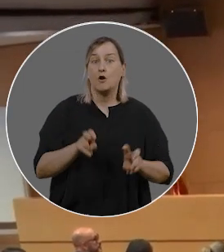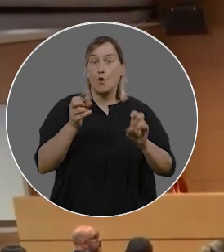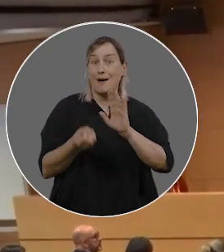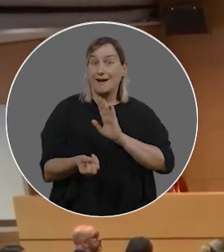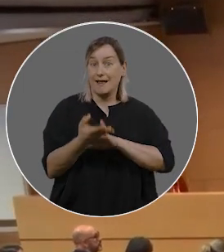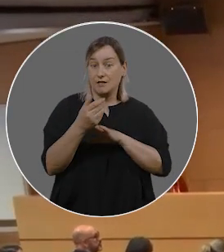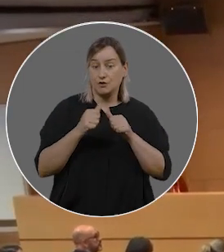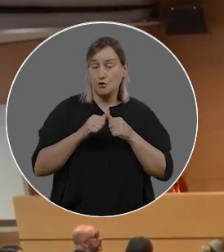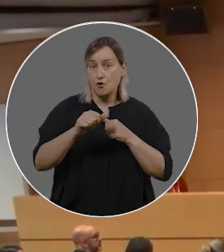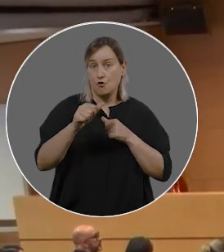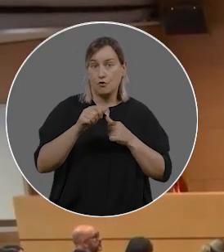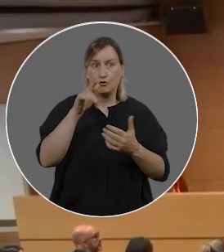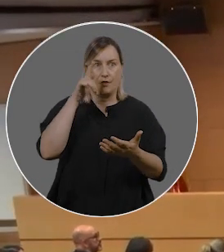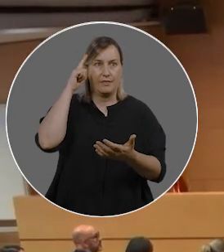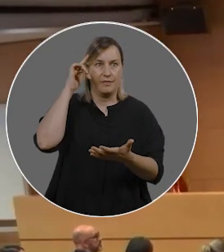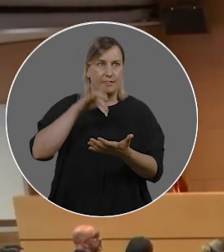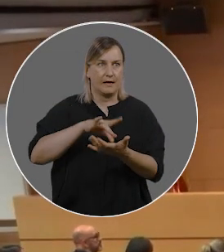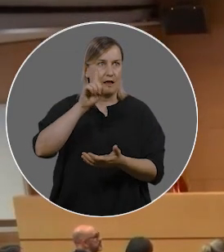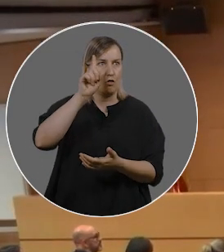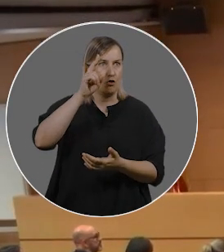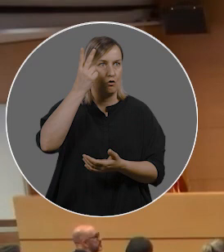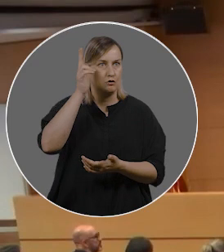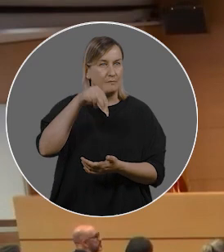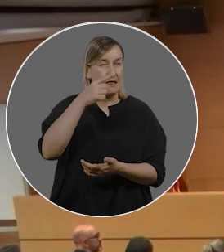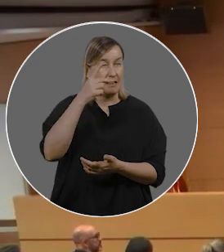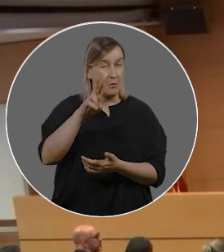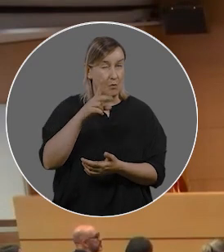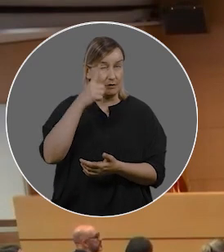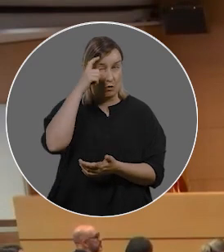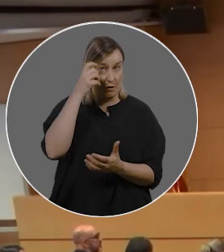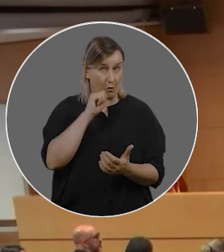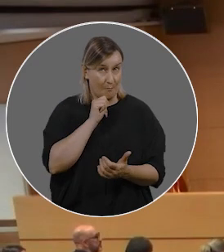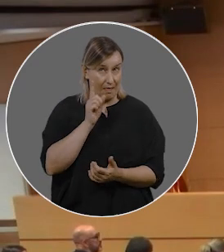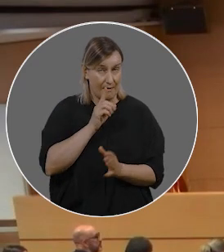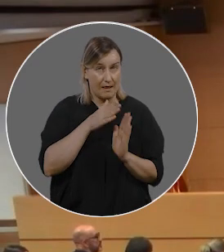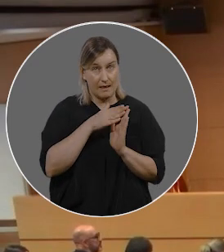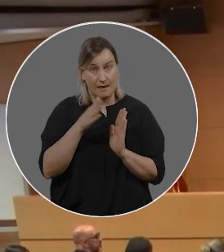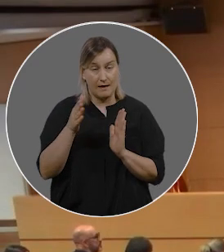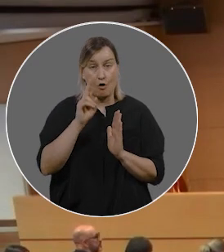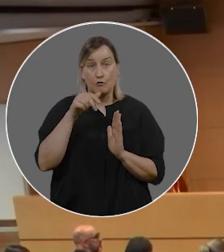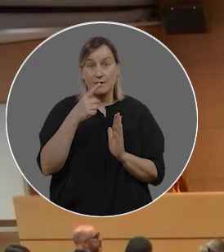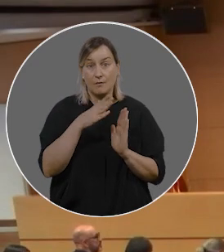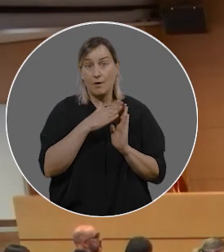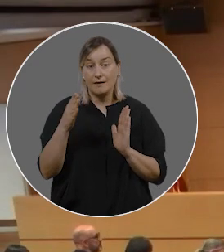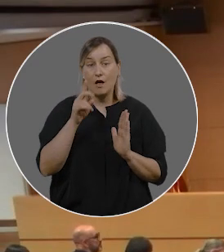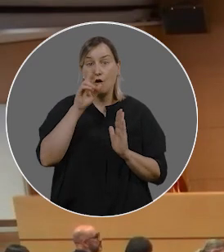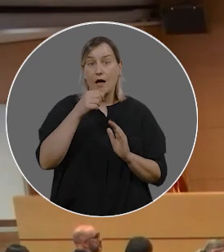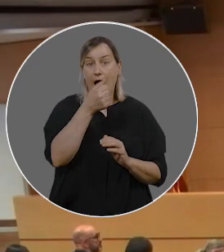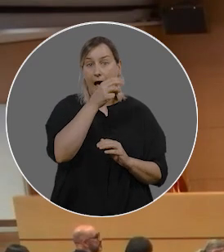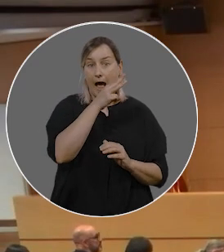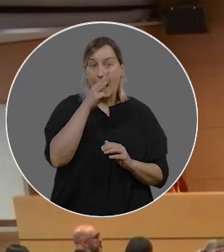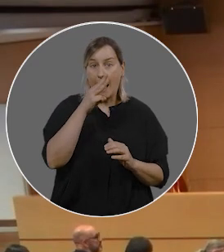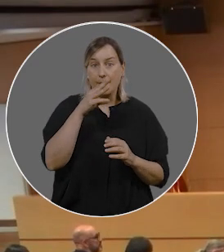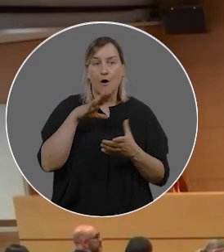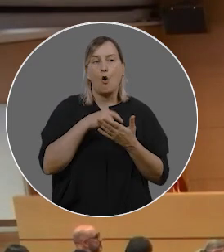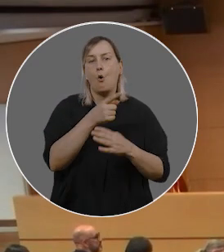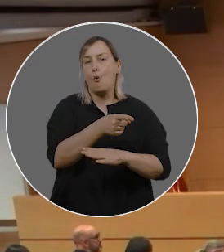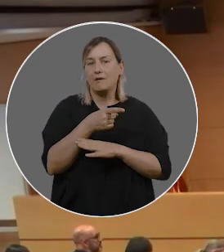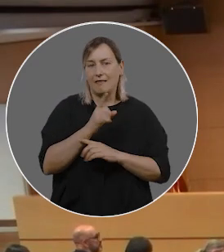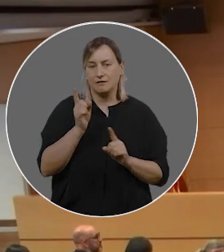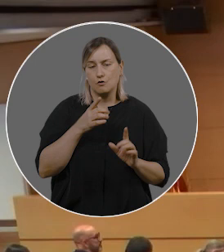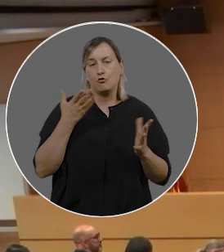de nova creació a partir d'una data del 2018, si no ho recordo malament, totes les aplicacions antigues no